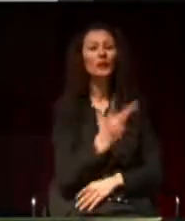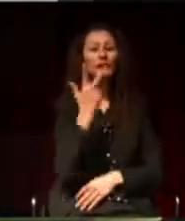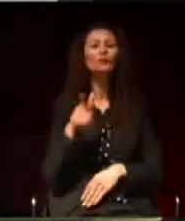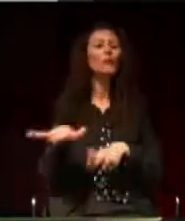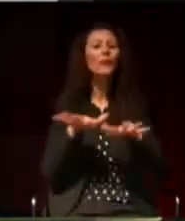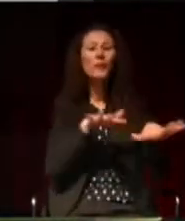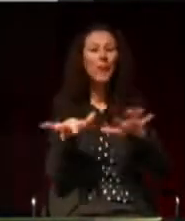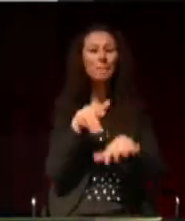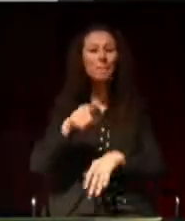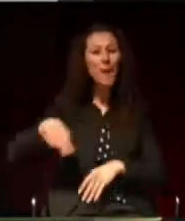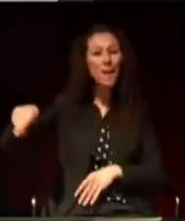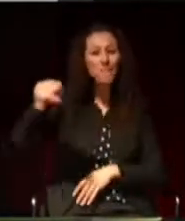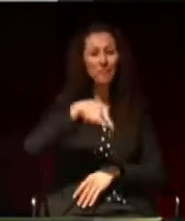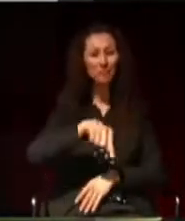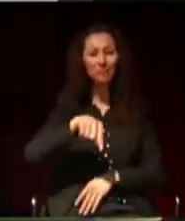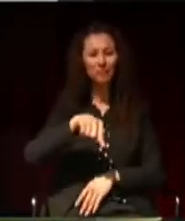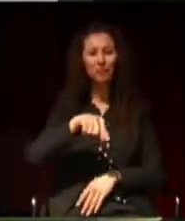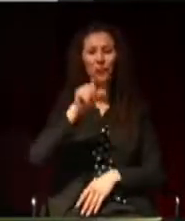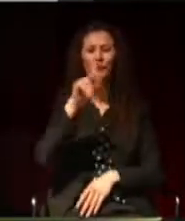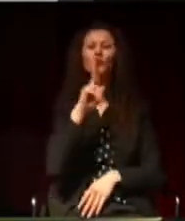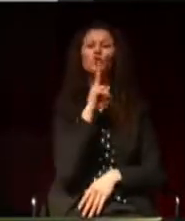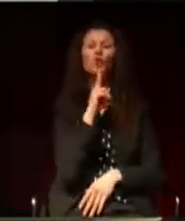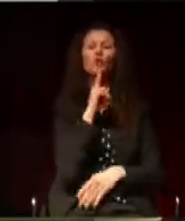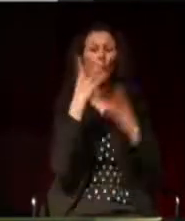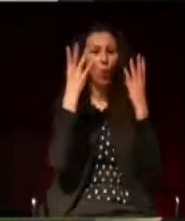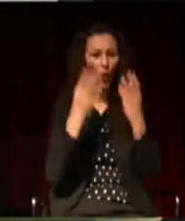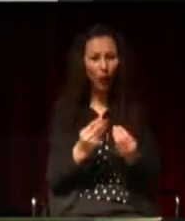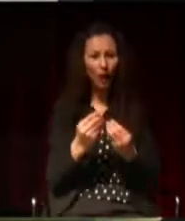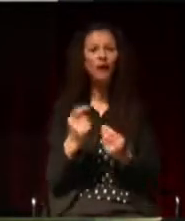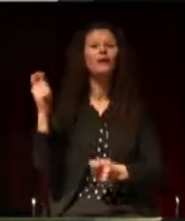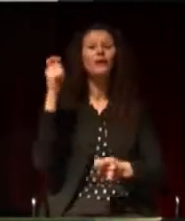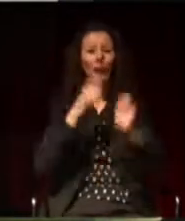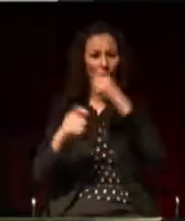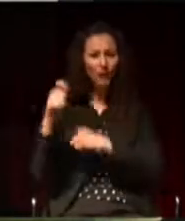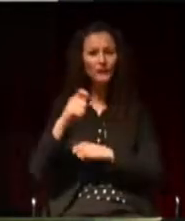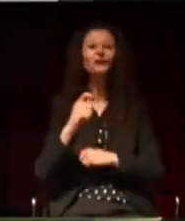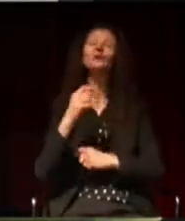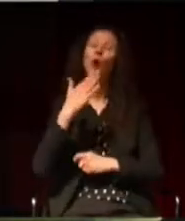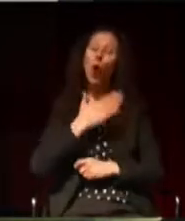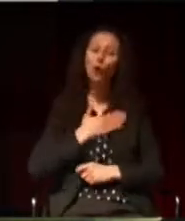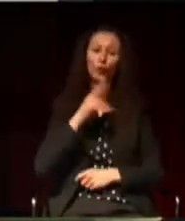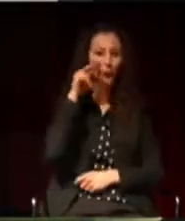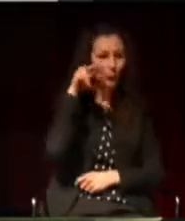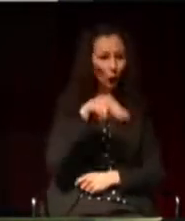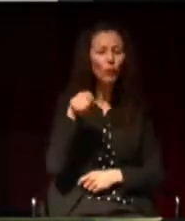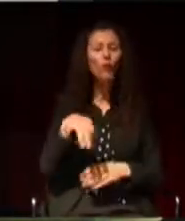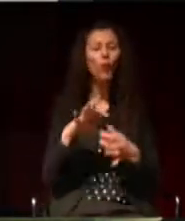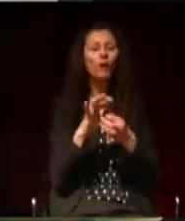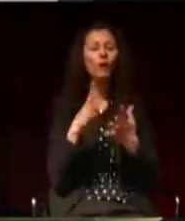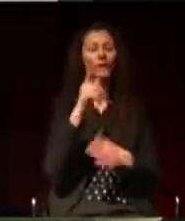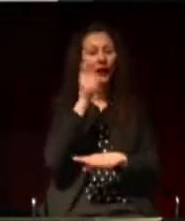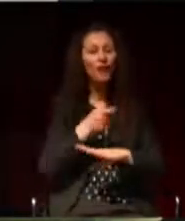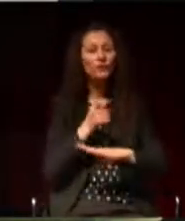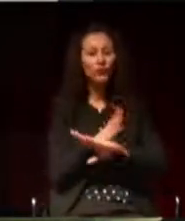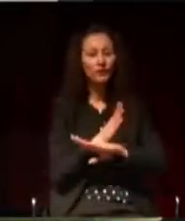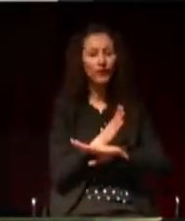bu depremdenin de bir sonucu olarak yapılmasını öngördük. Bu anlamda